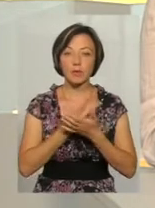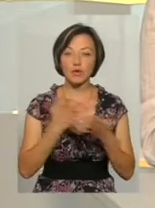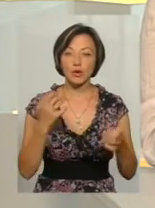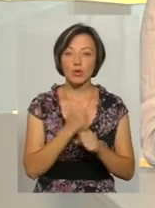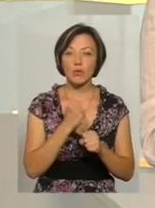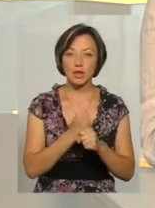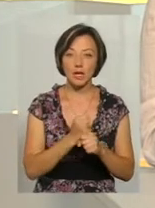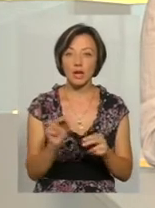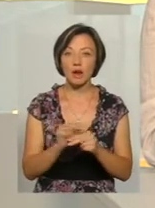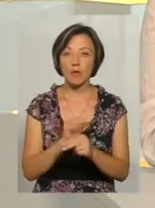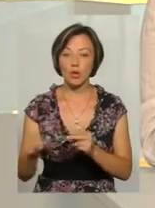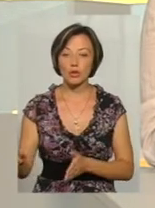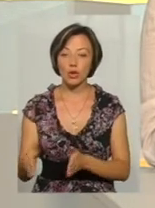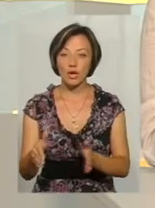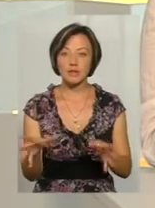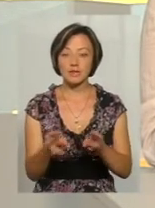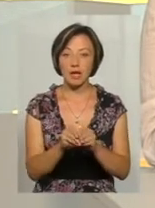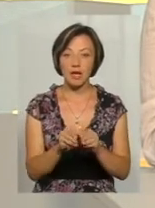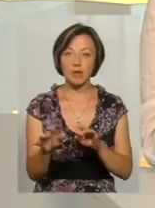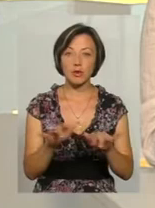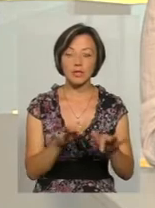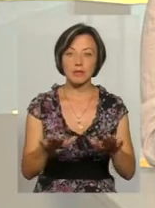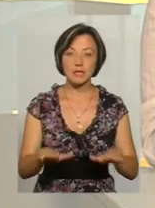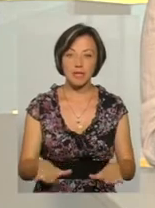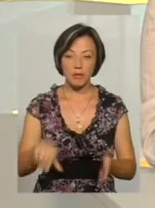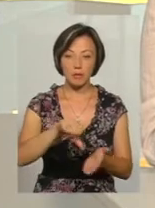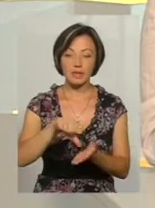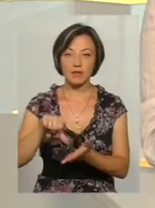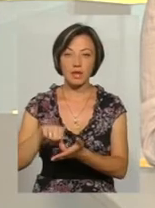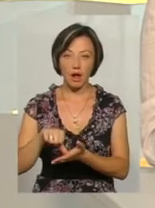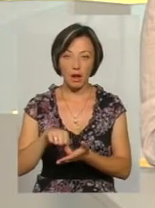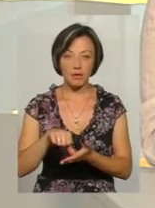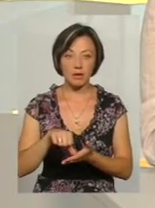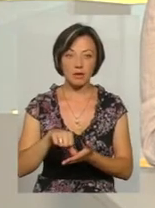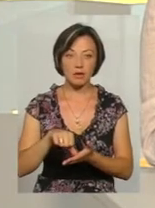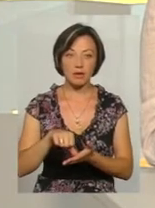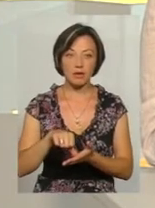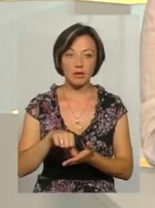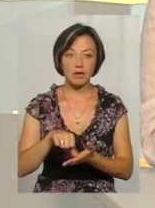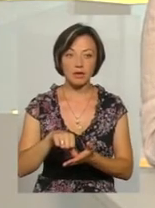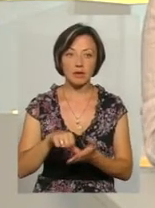і ремонт доріг та взаємодія з місцевими представниками,